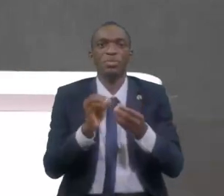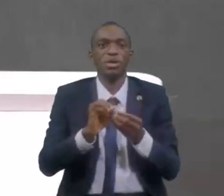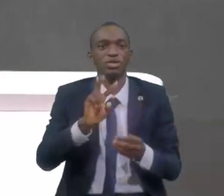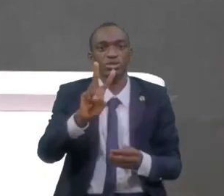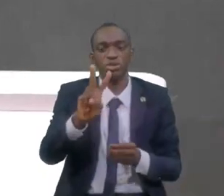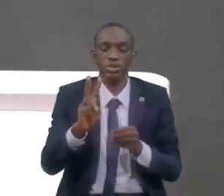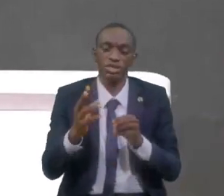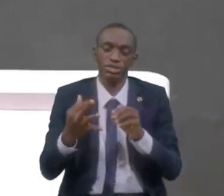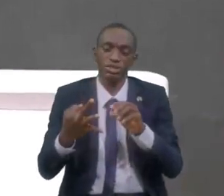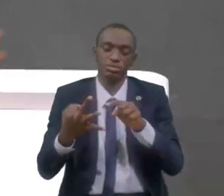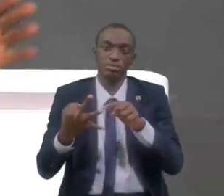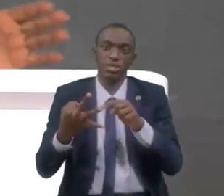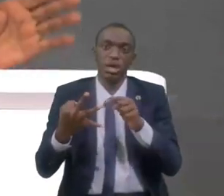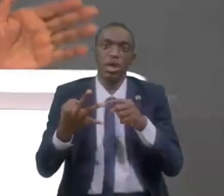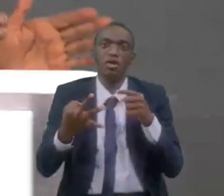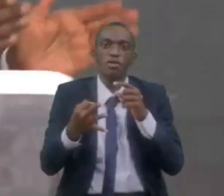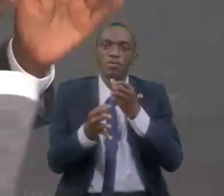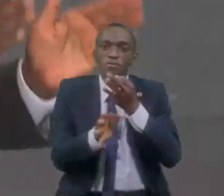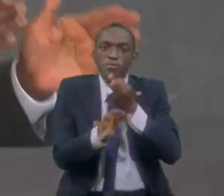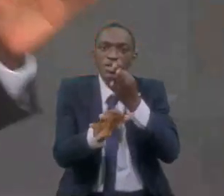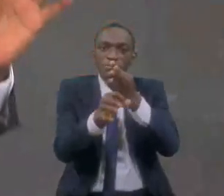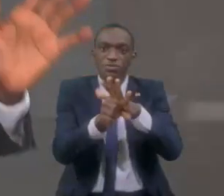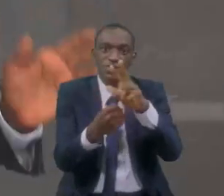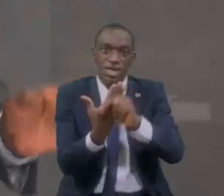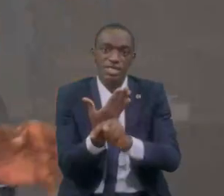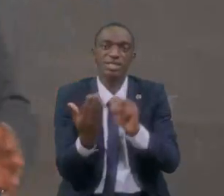la fidélité qui délivre